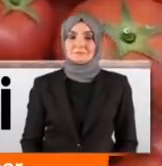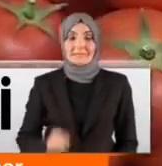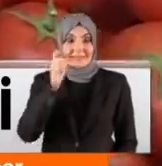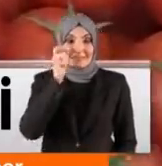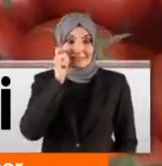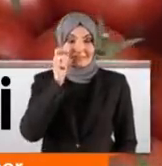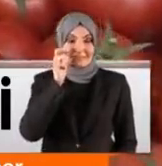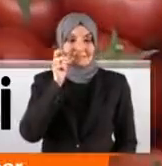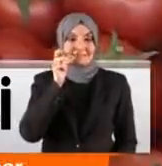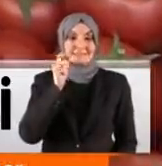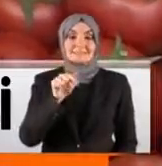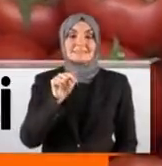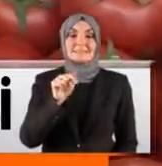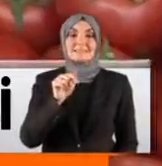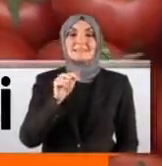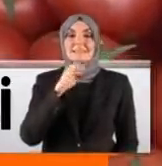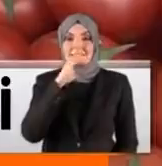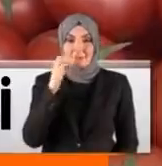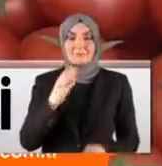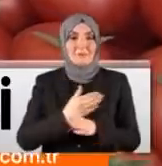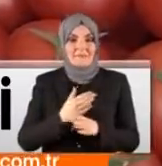yaş sebze ve meyve